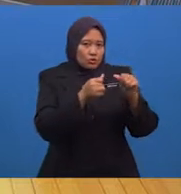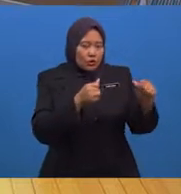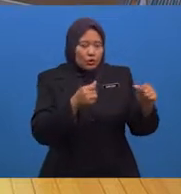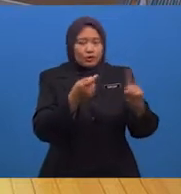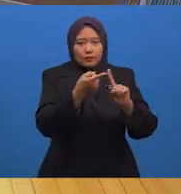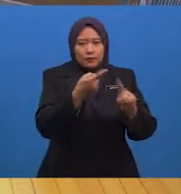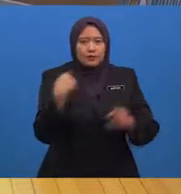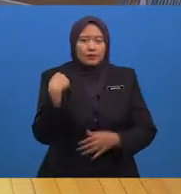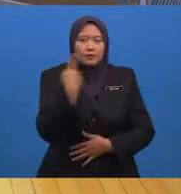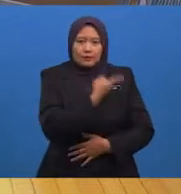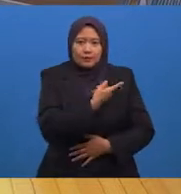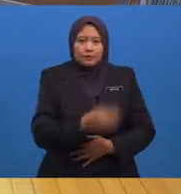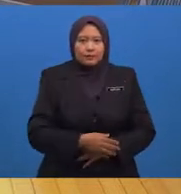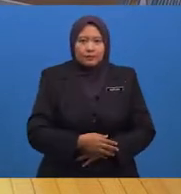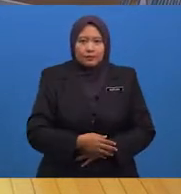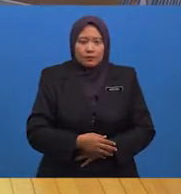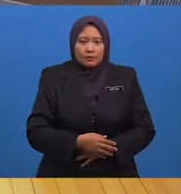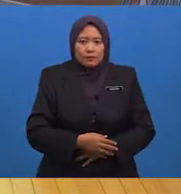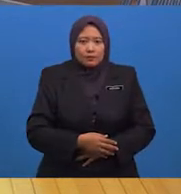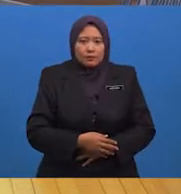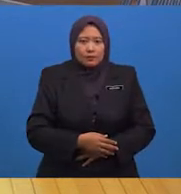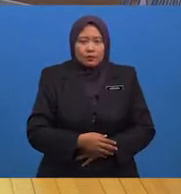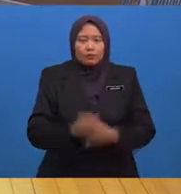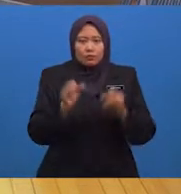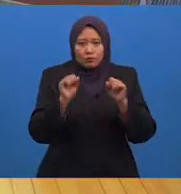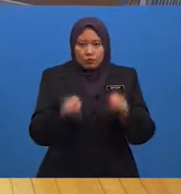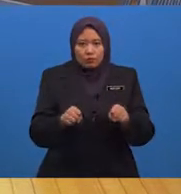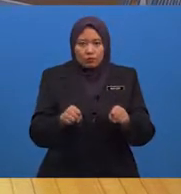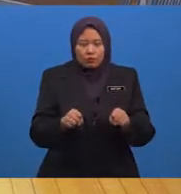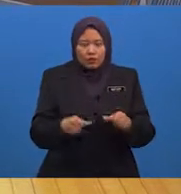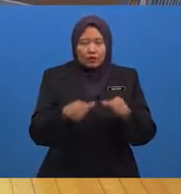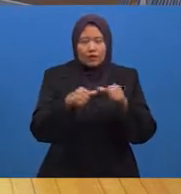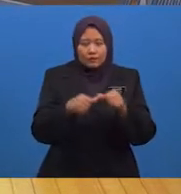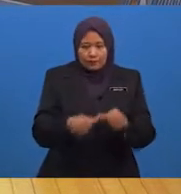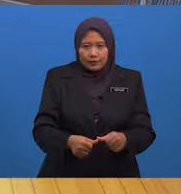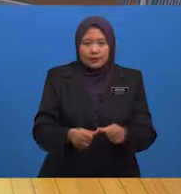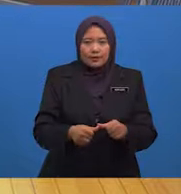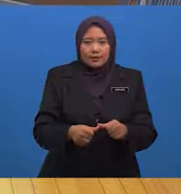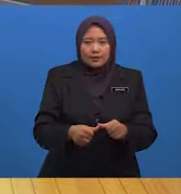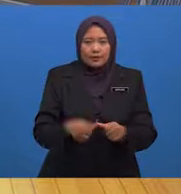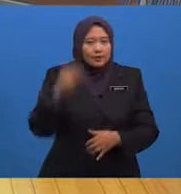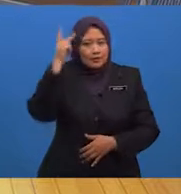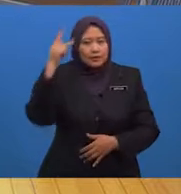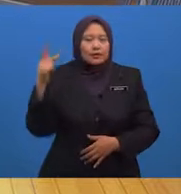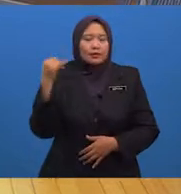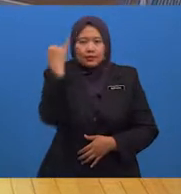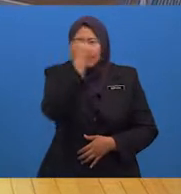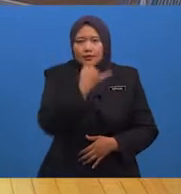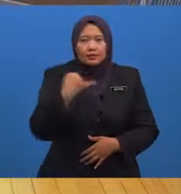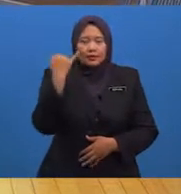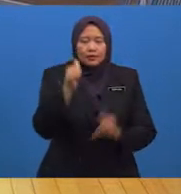kita dapat mengabdikan kenangan-kenangan indah bersama orang yang kita sayangi.